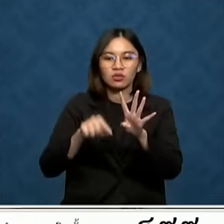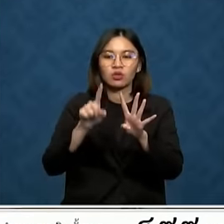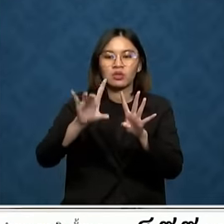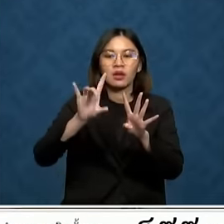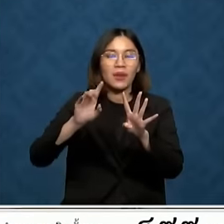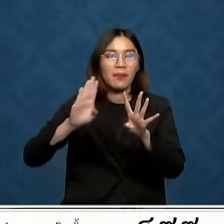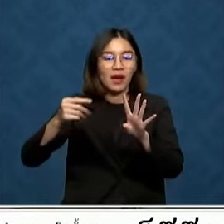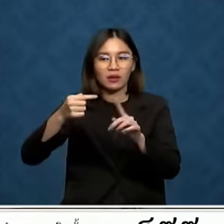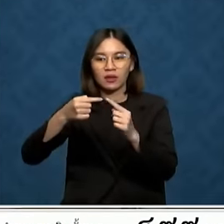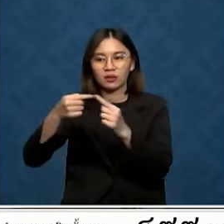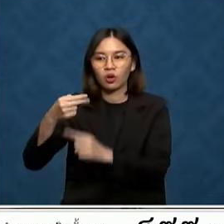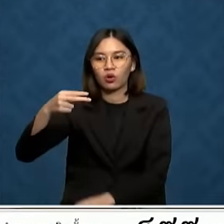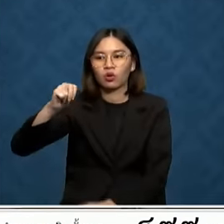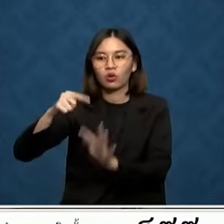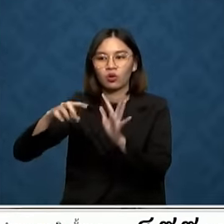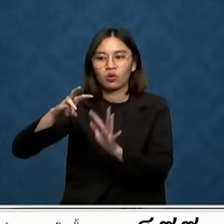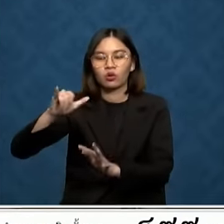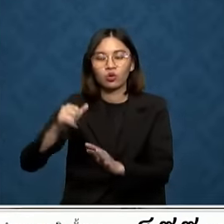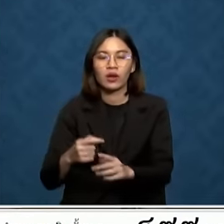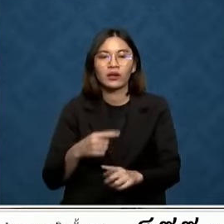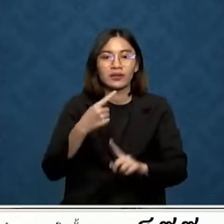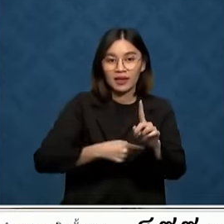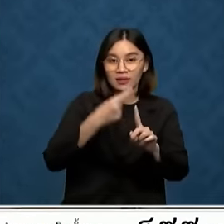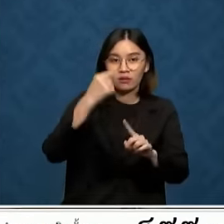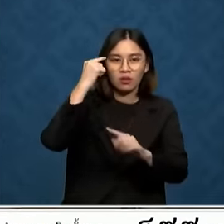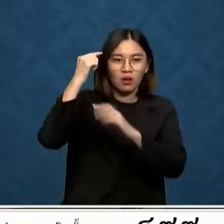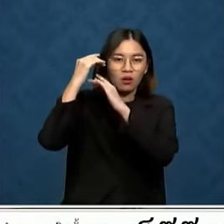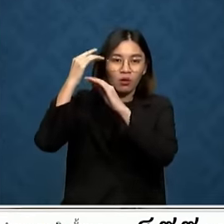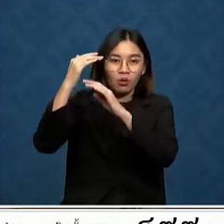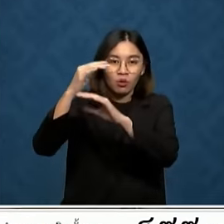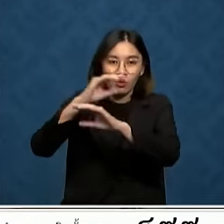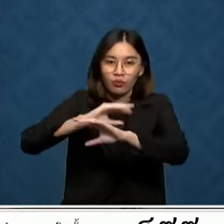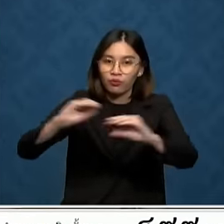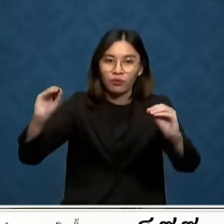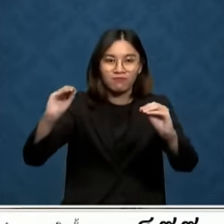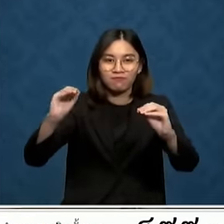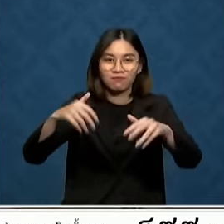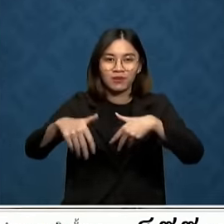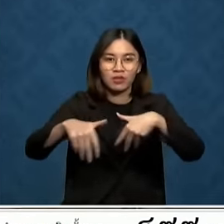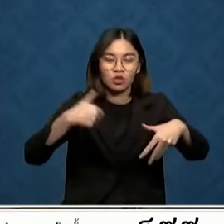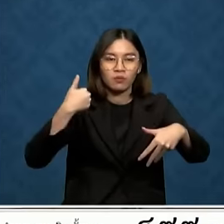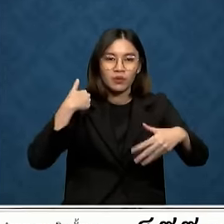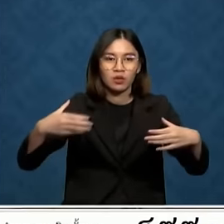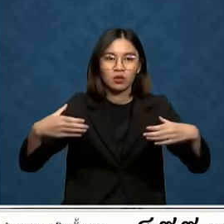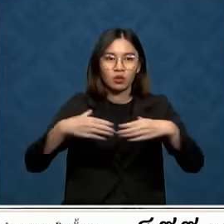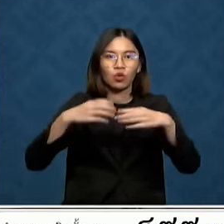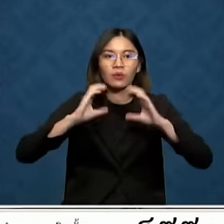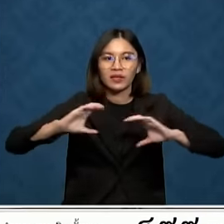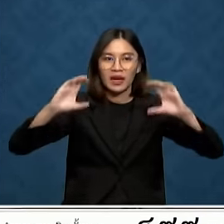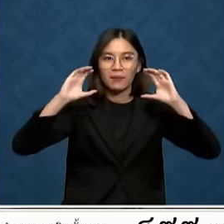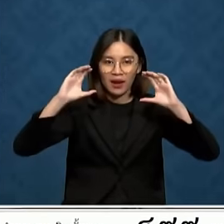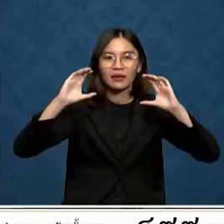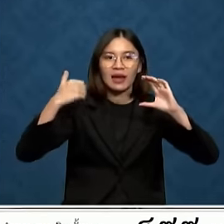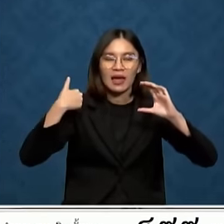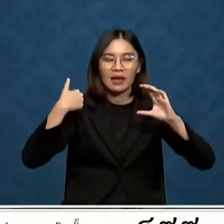แท